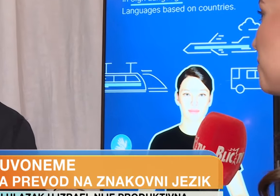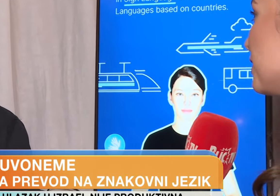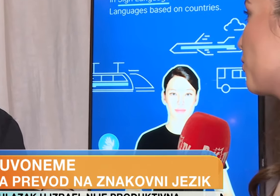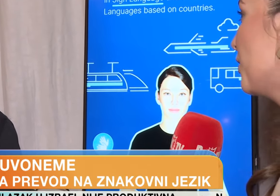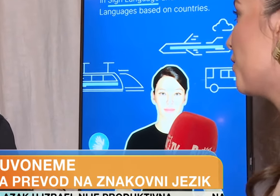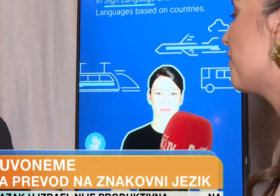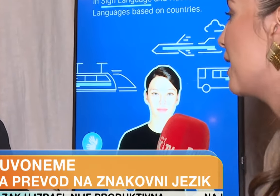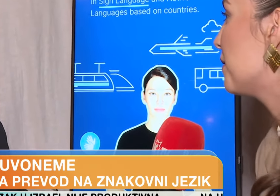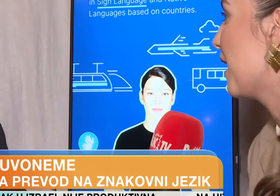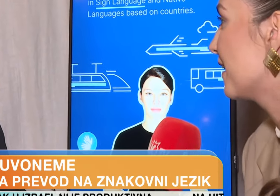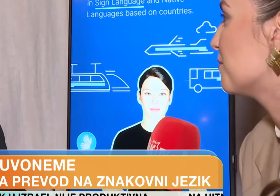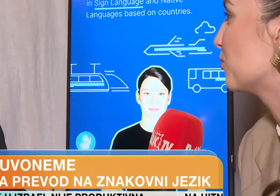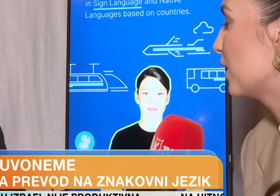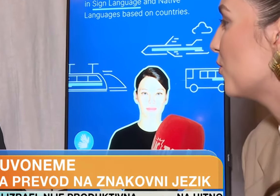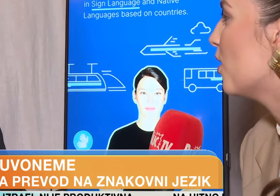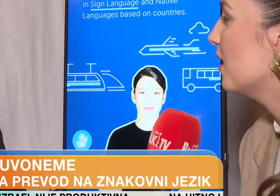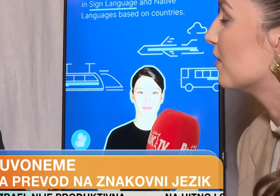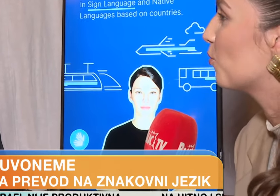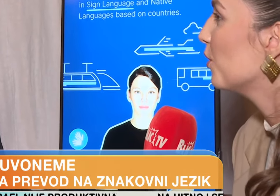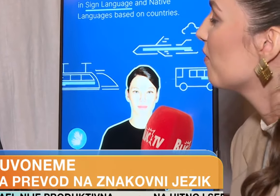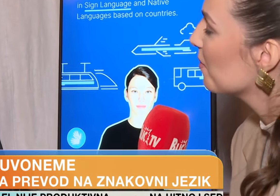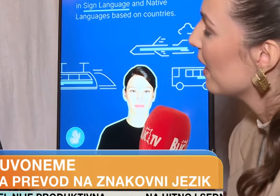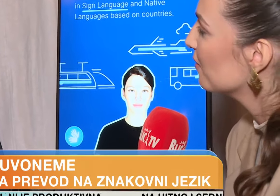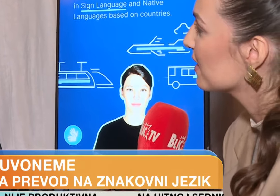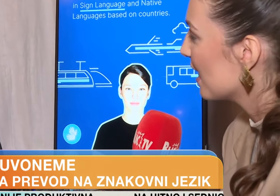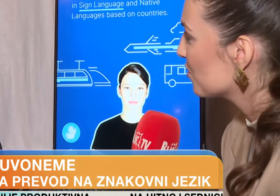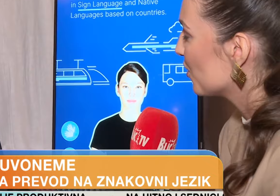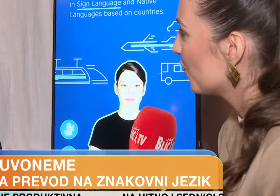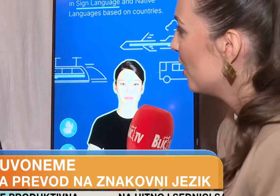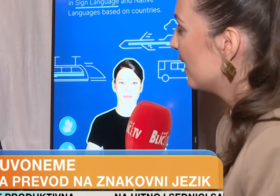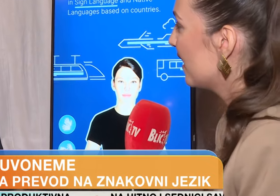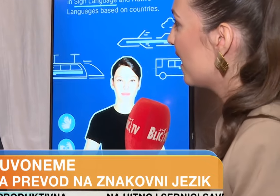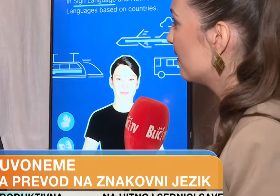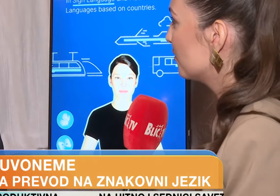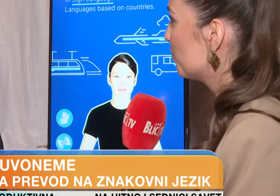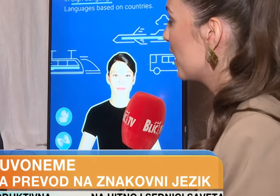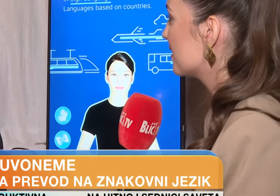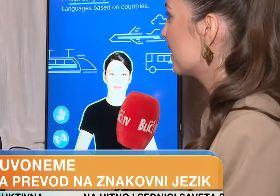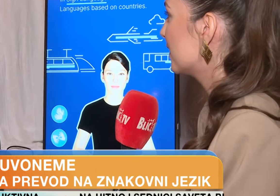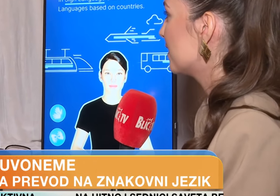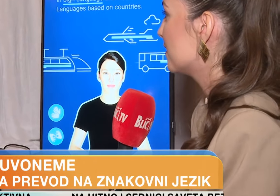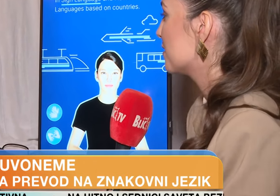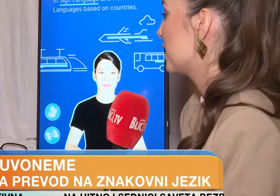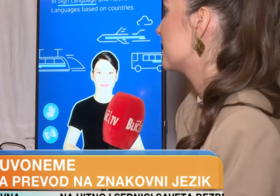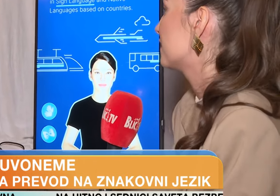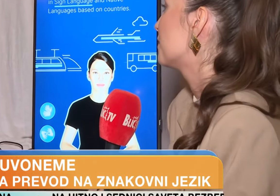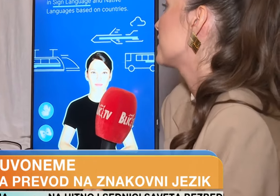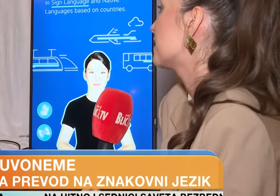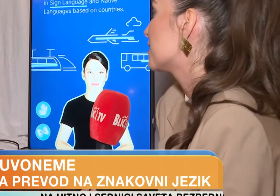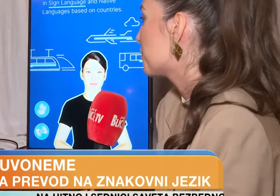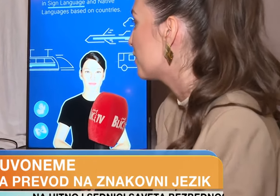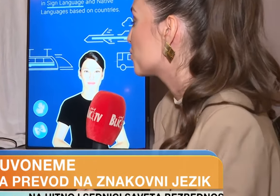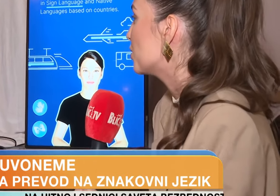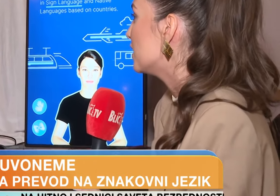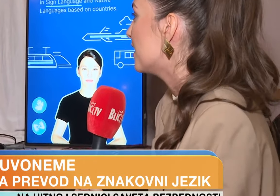kraj još i da pitam koliko je vama mladima značajno da se plasirate, da